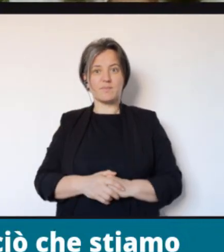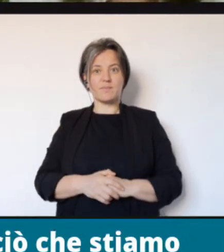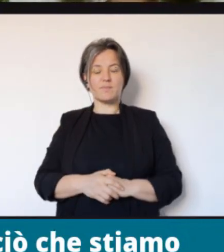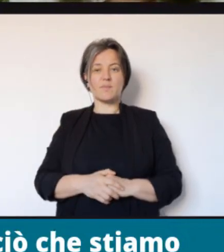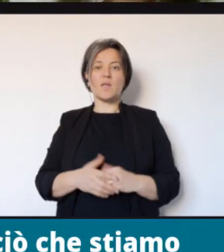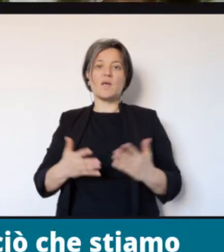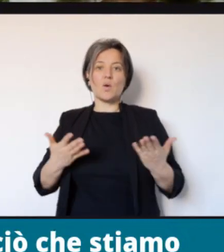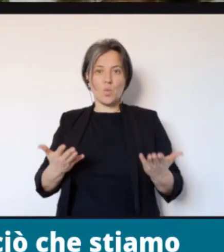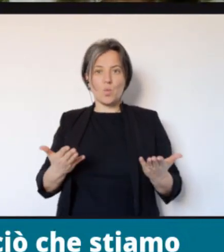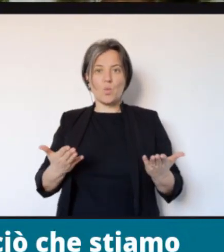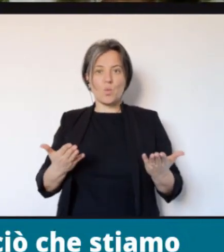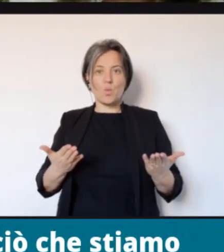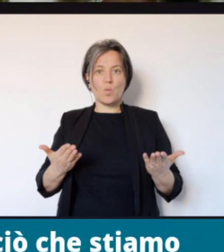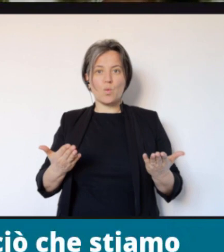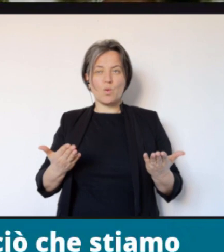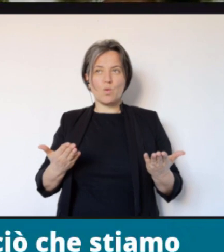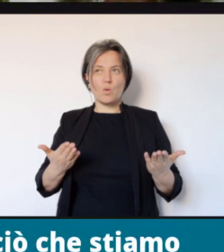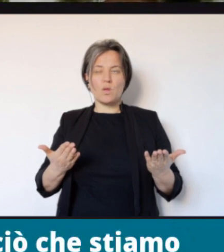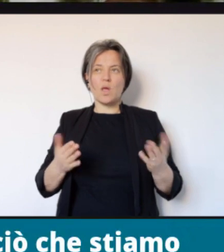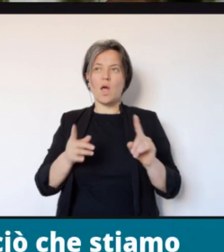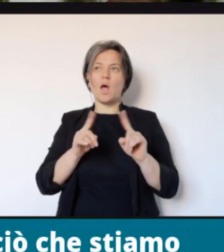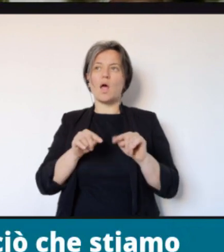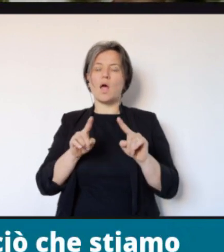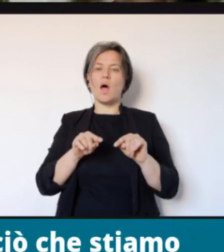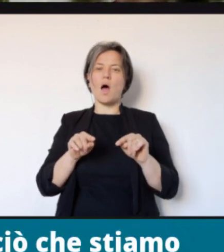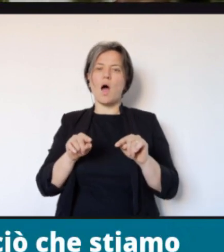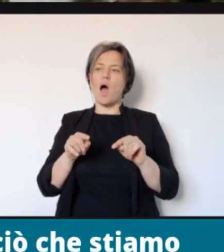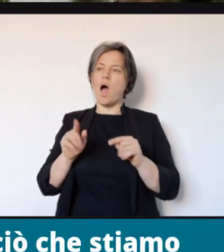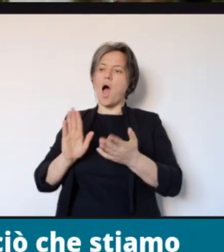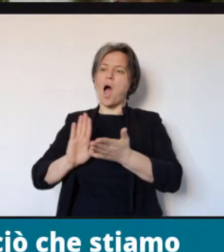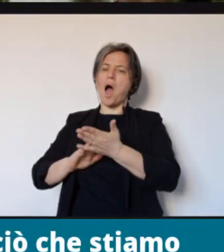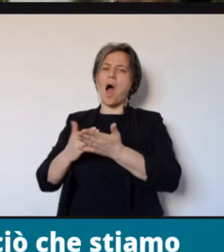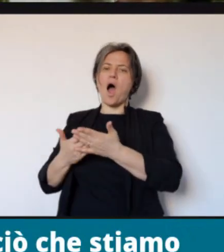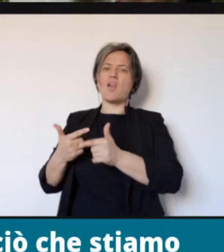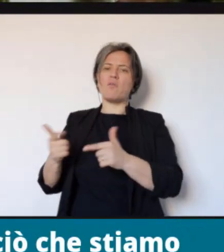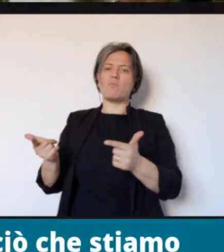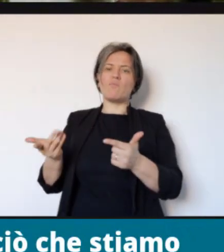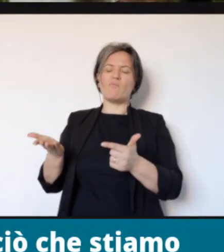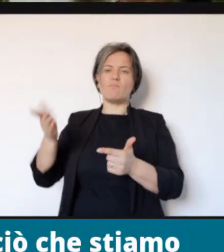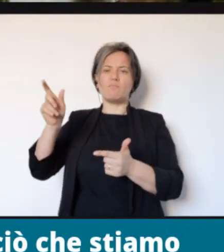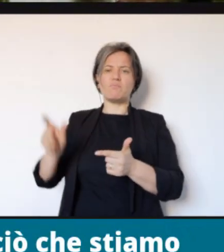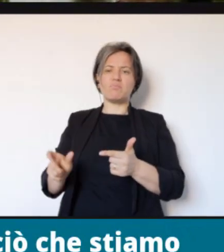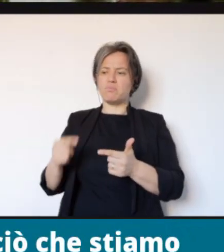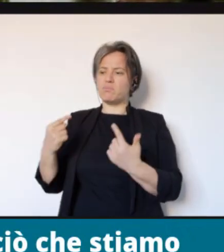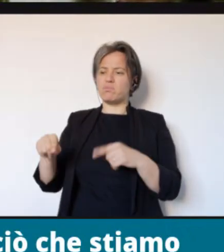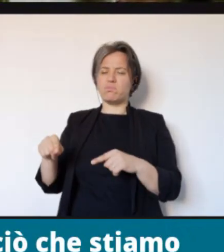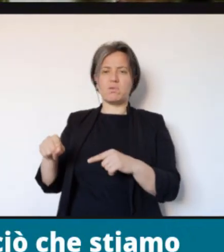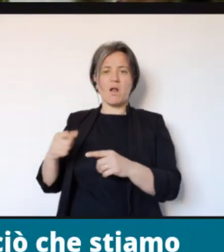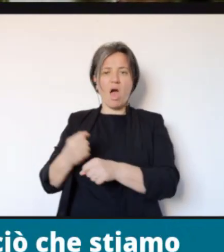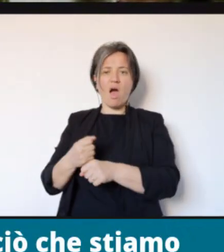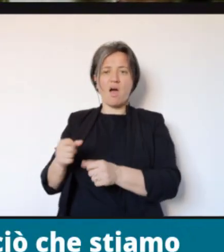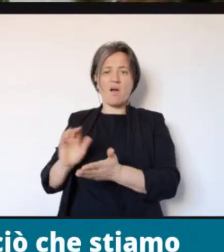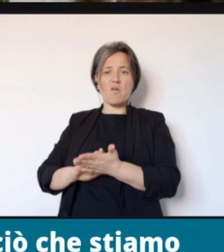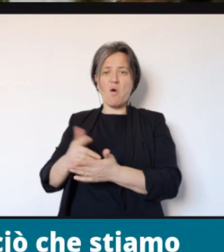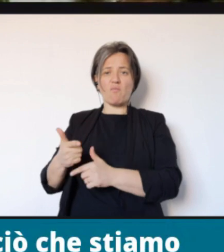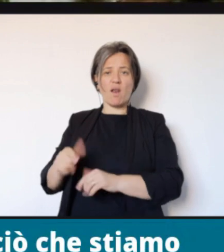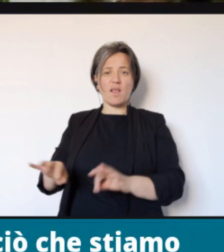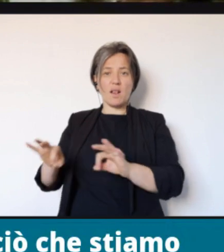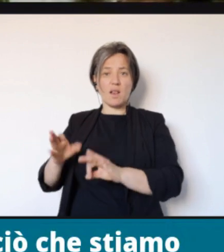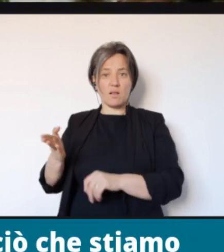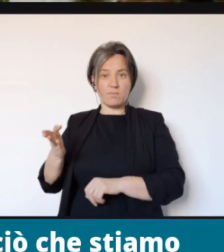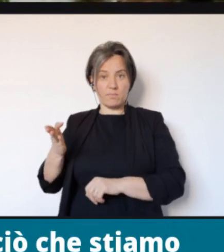Quindi noi diamo spesso poco valore a questi